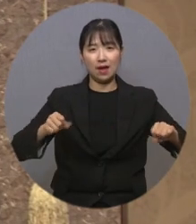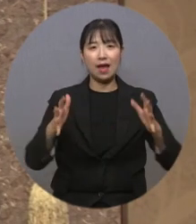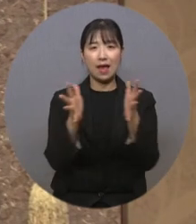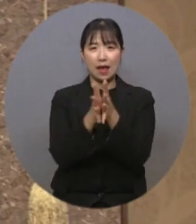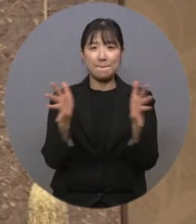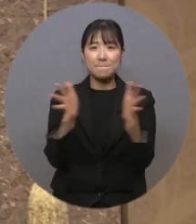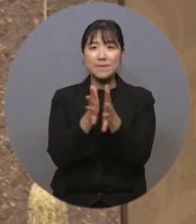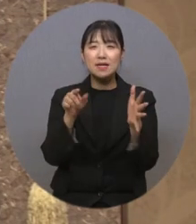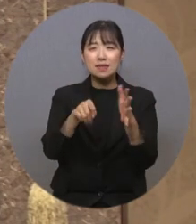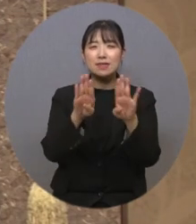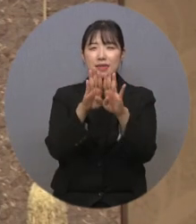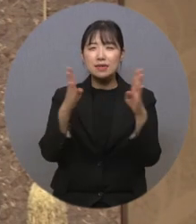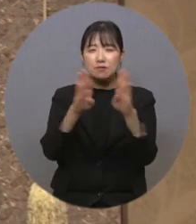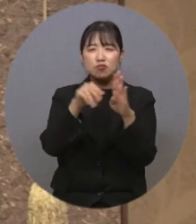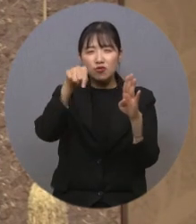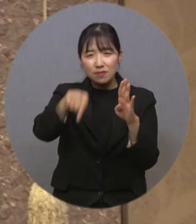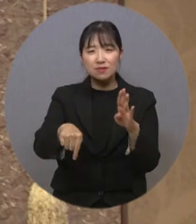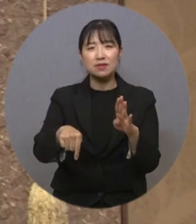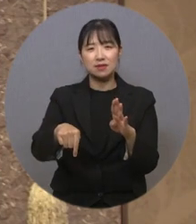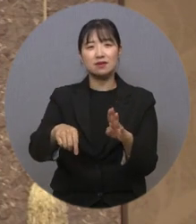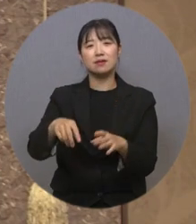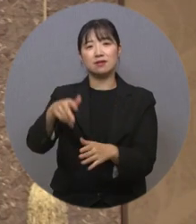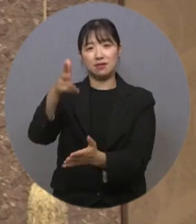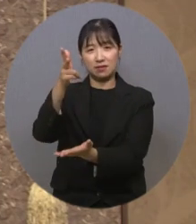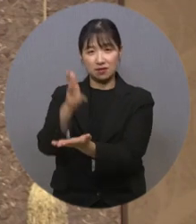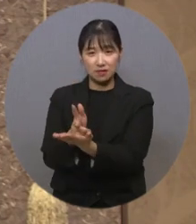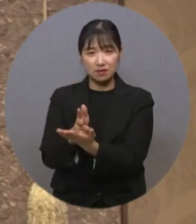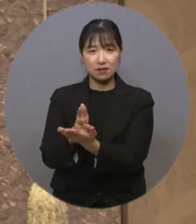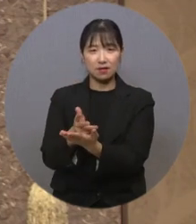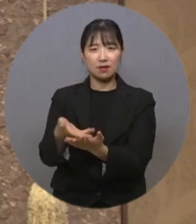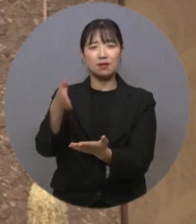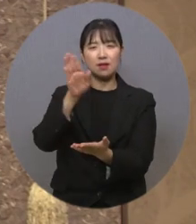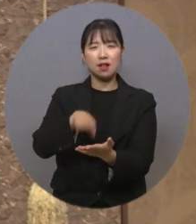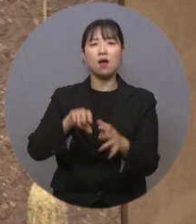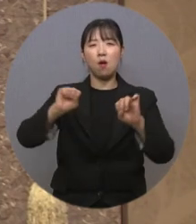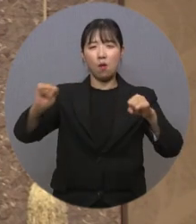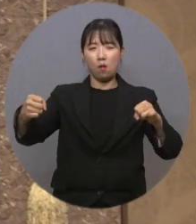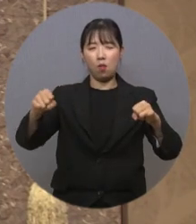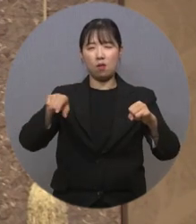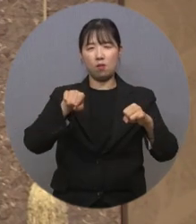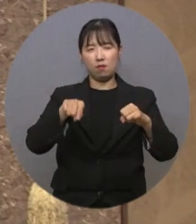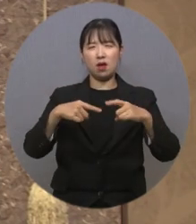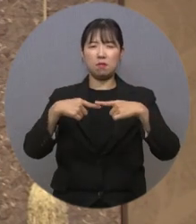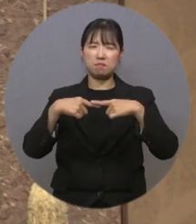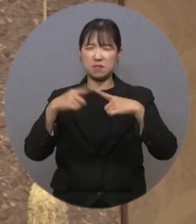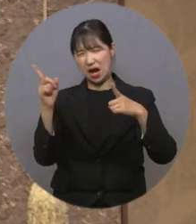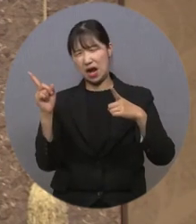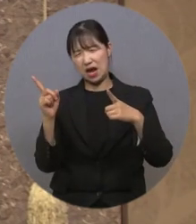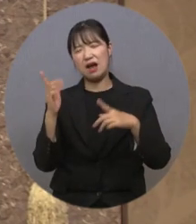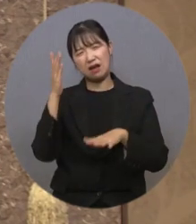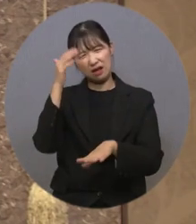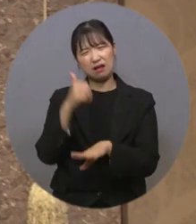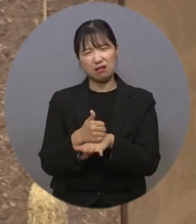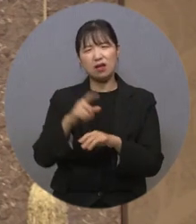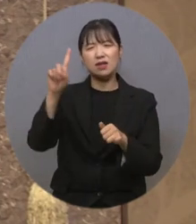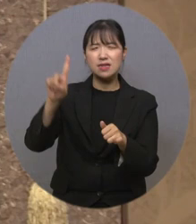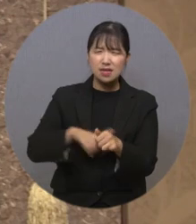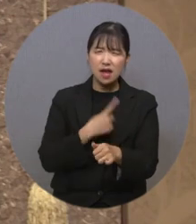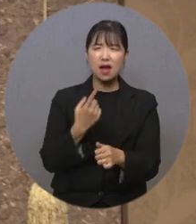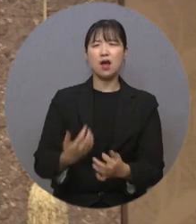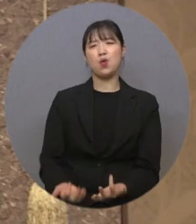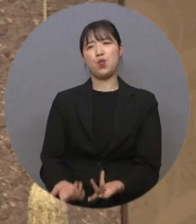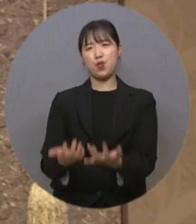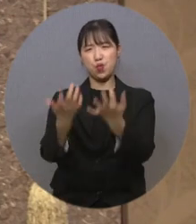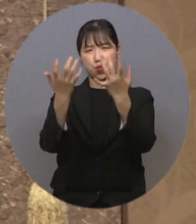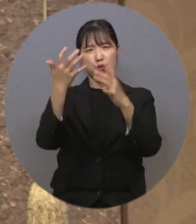그 아파트 입구에 세워놨는데 오토바이에서 합선이 되고 자연적으로 화재가